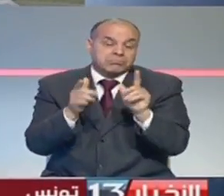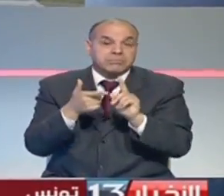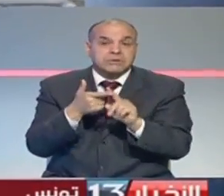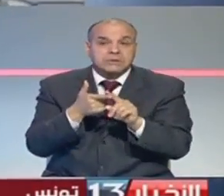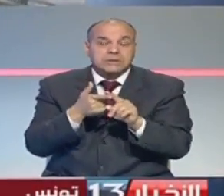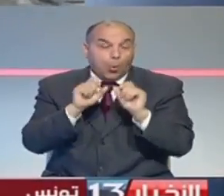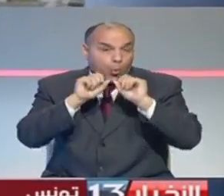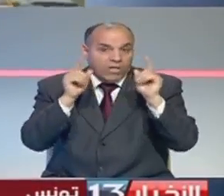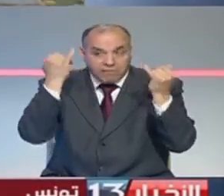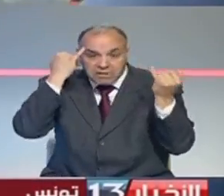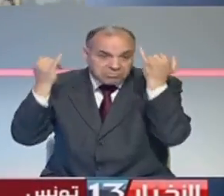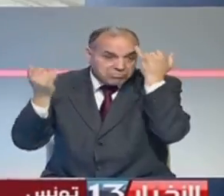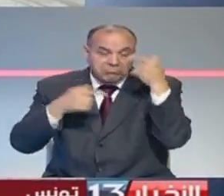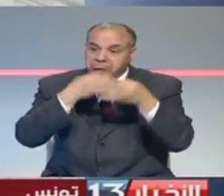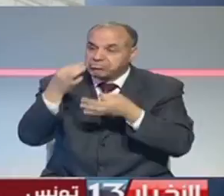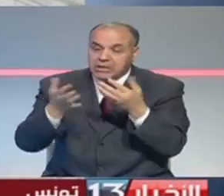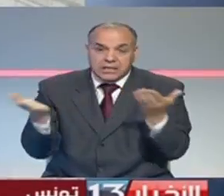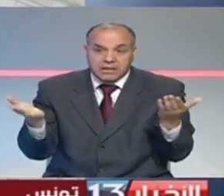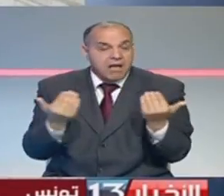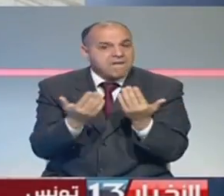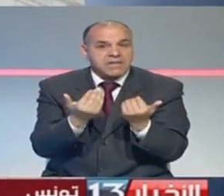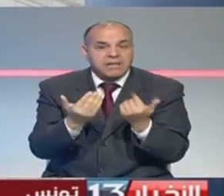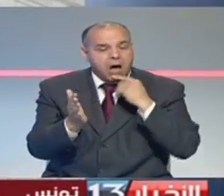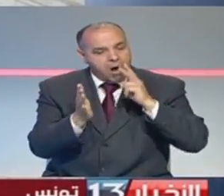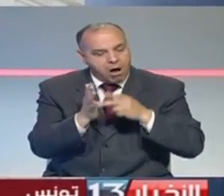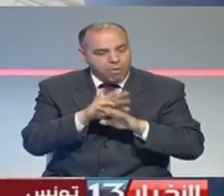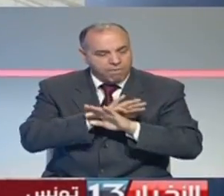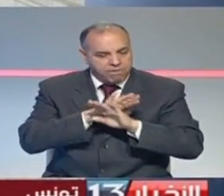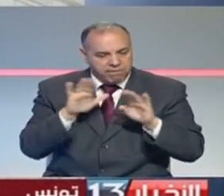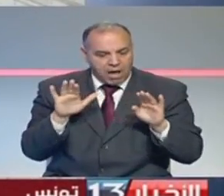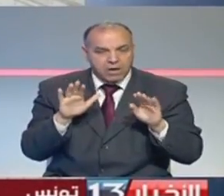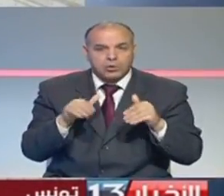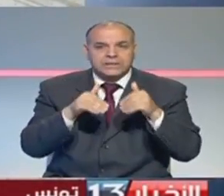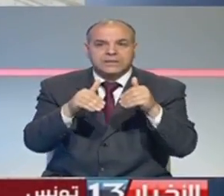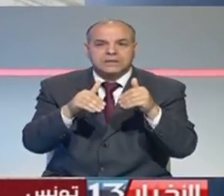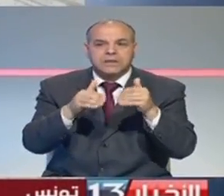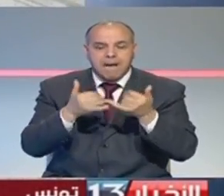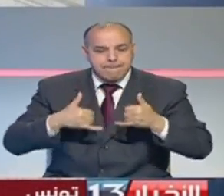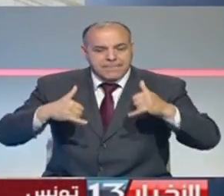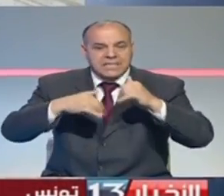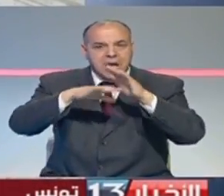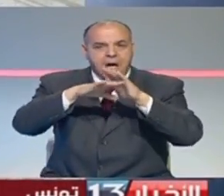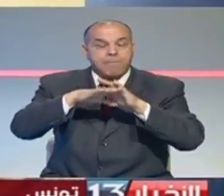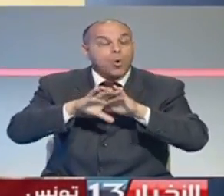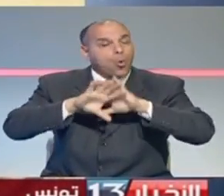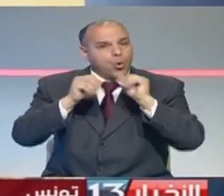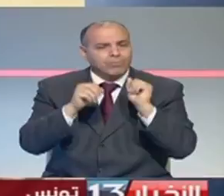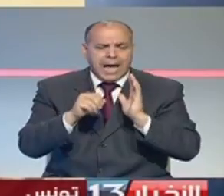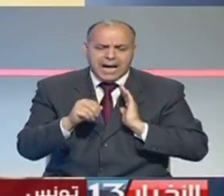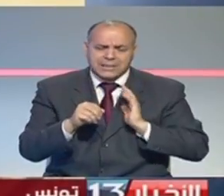تباين المواقف والتصريحات في انتظار القرار النهائي الذي سيتخذه مجلس الامن القومي